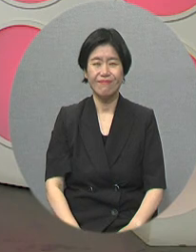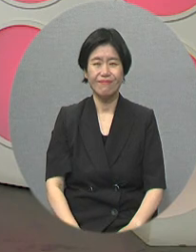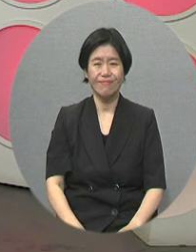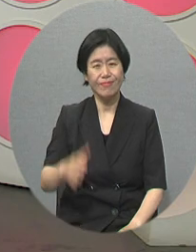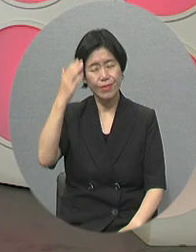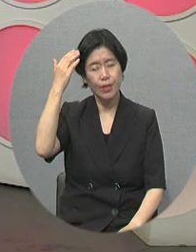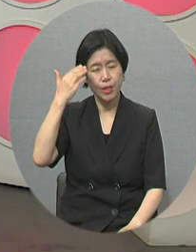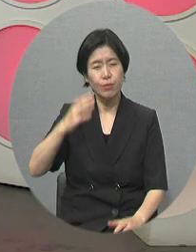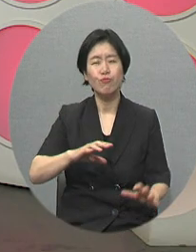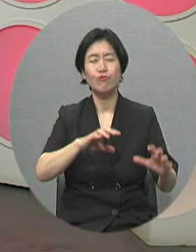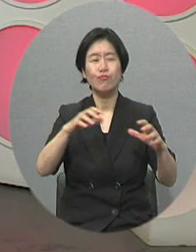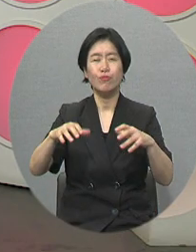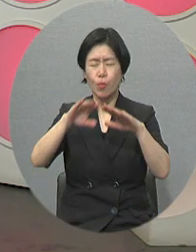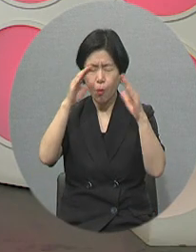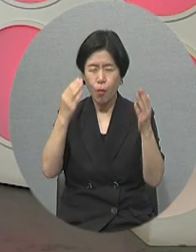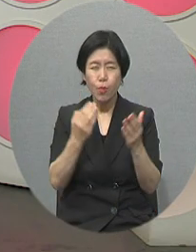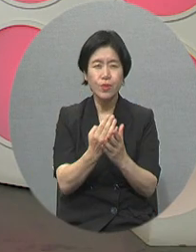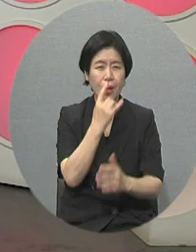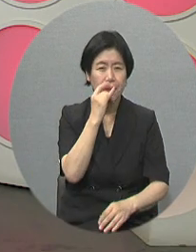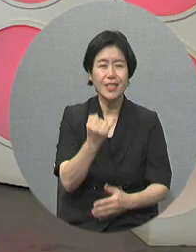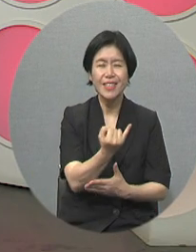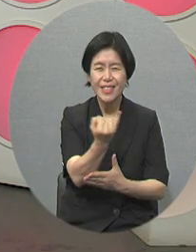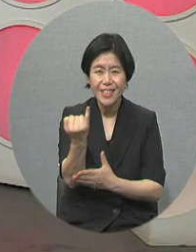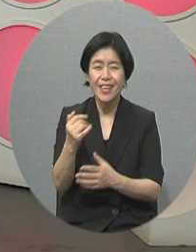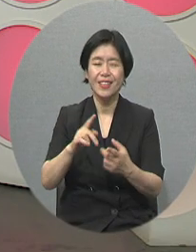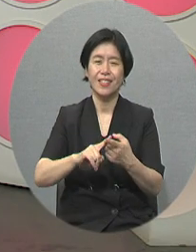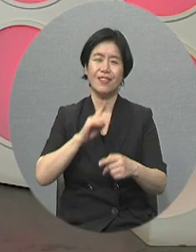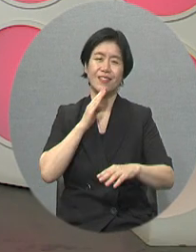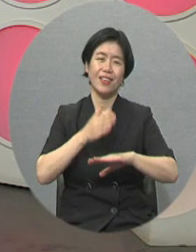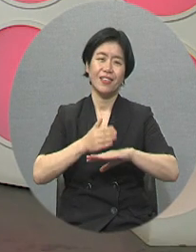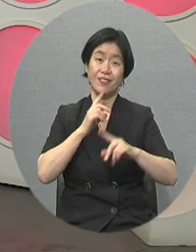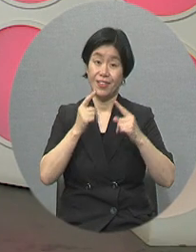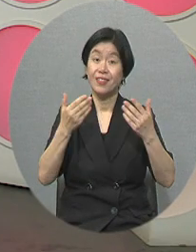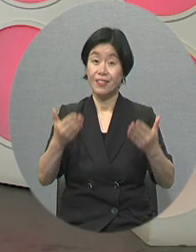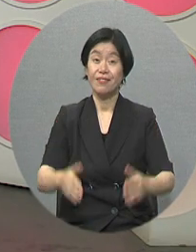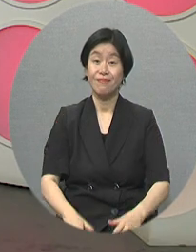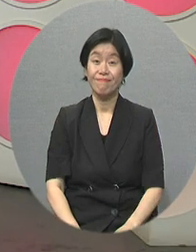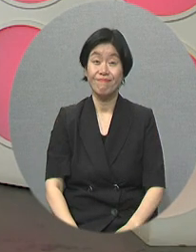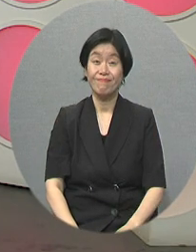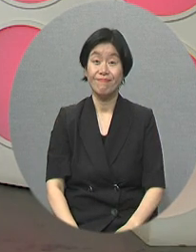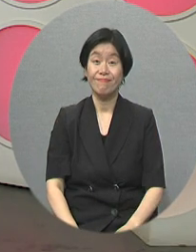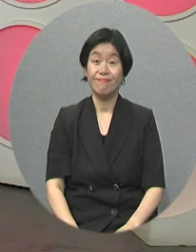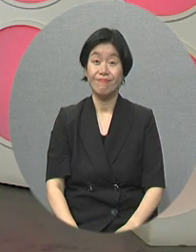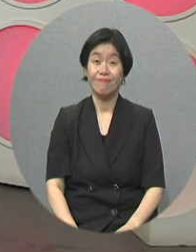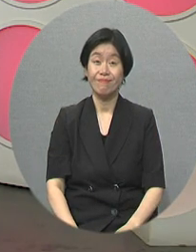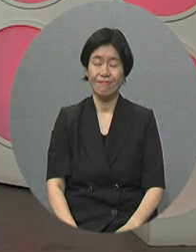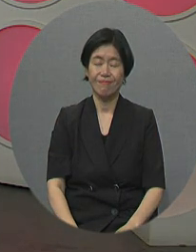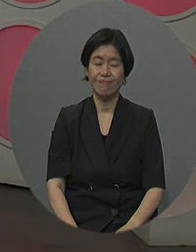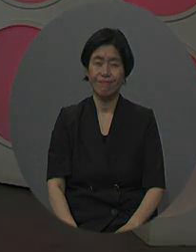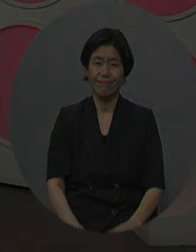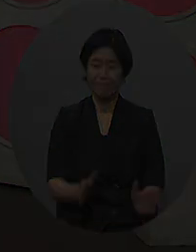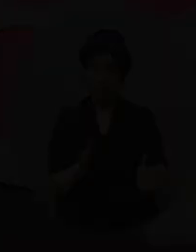모든 어머님들께 이 시간을 빌어 정말 네. 감사하다는 말씀 또 드리고 싶습니다. 네, 자랑스럽습니다. 감동 사연 잘 들었습니다. 고맙습니다.